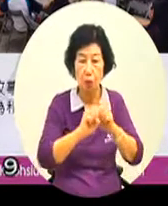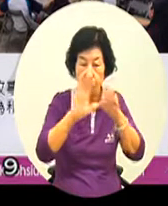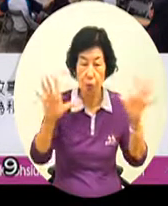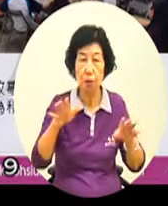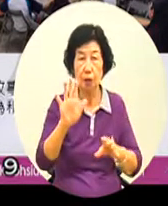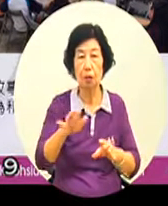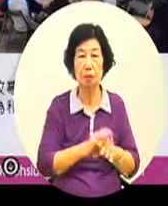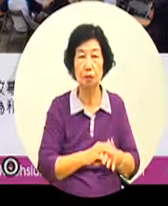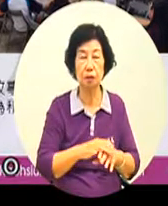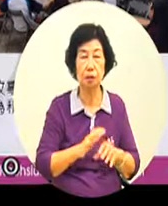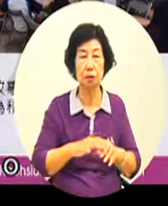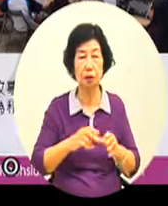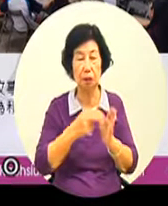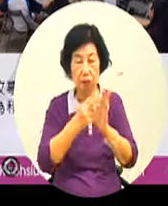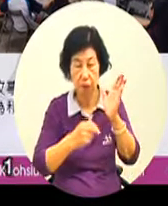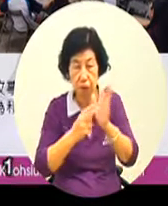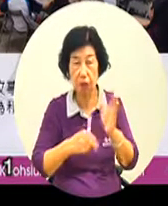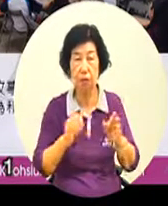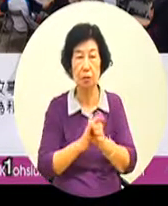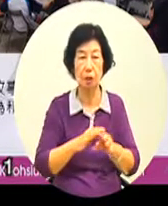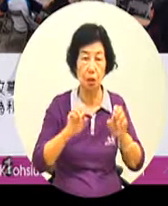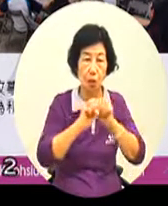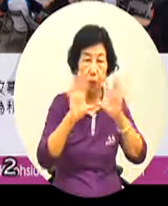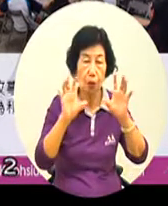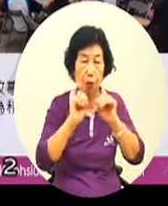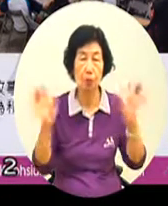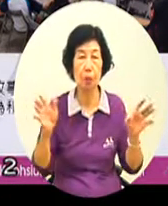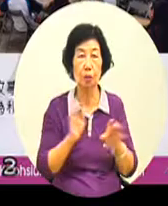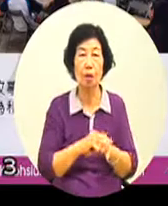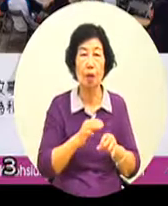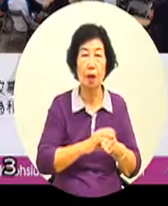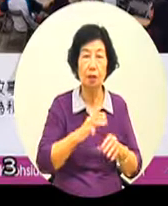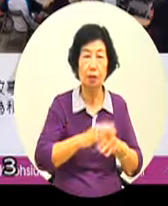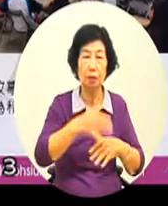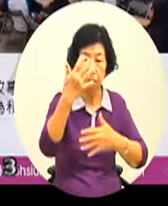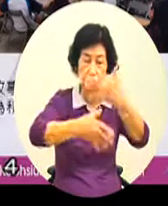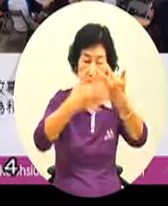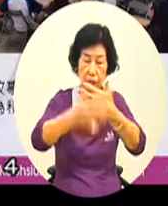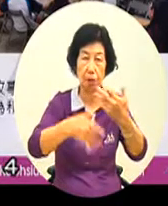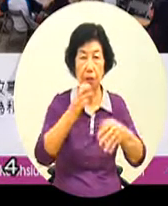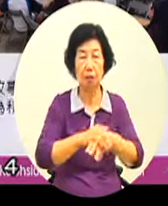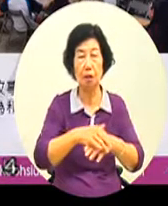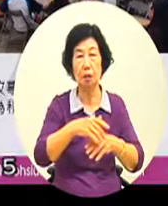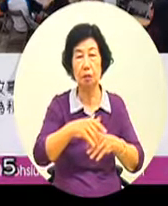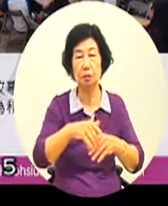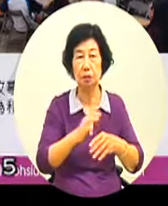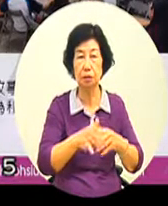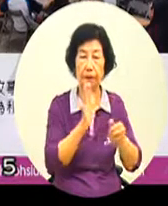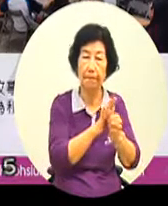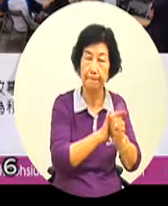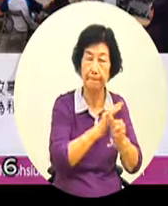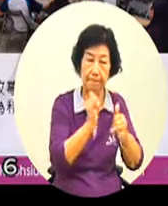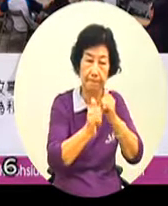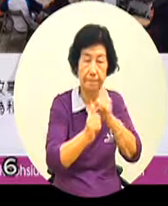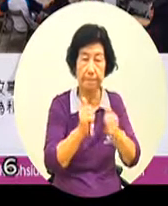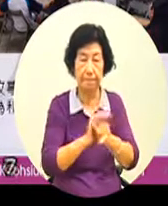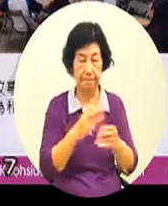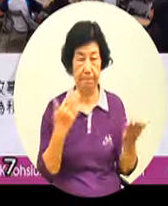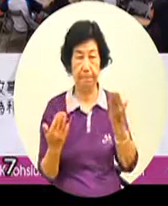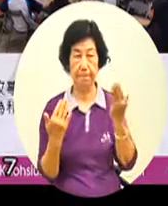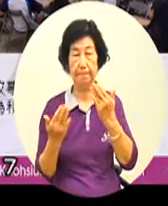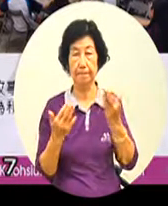说明会，不管是用广播，或者是我们微电影的一些相关的方式，希望让市民更了解怎么样可以